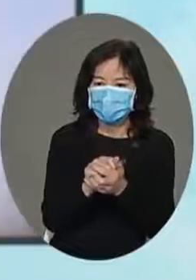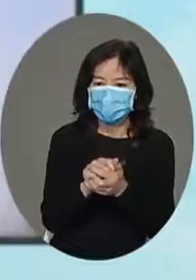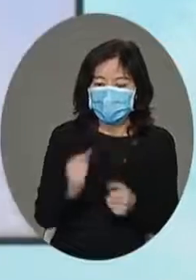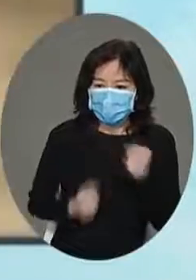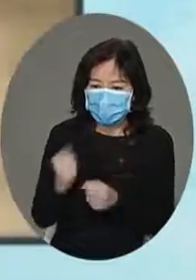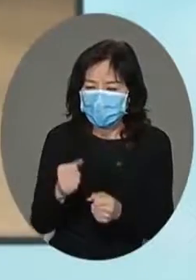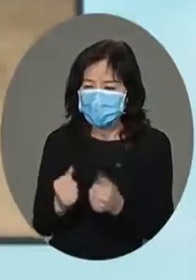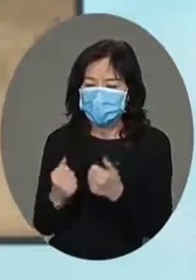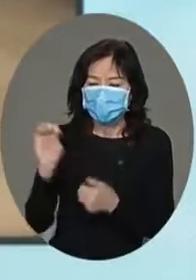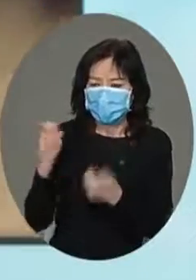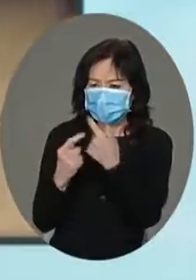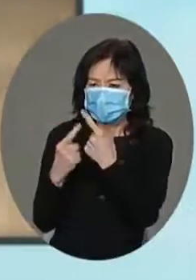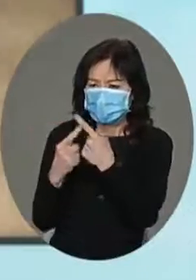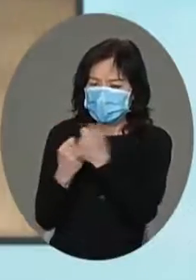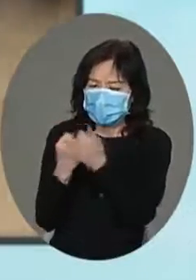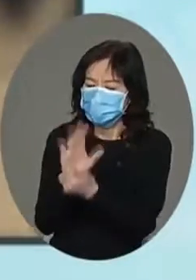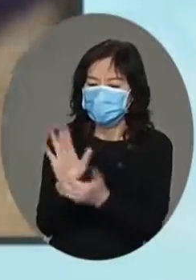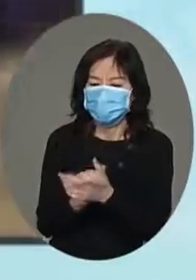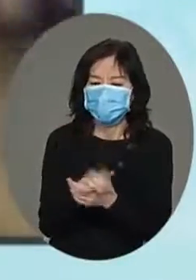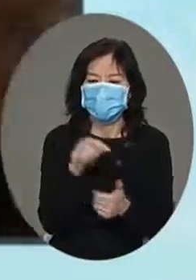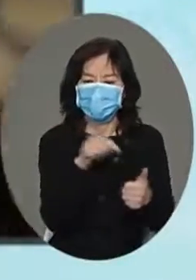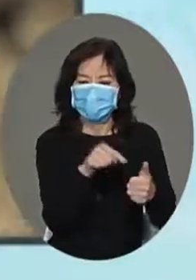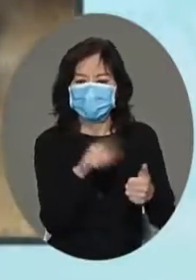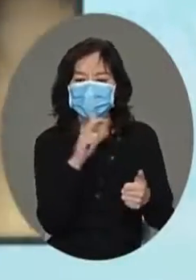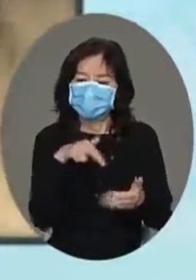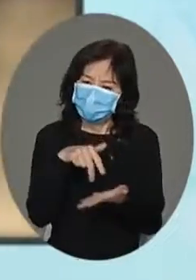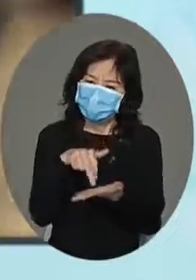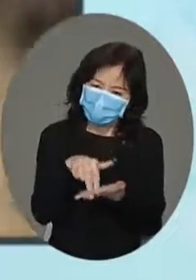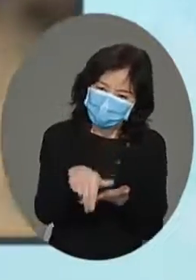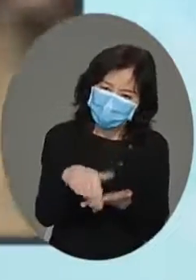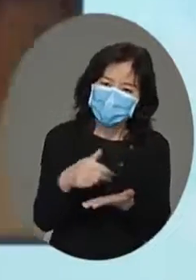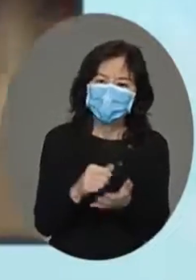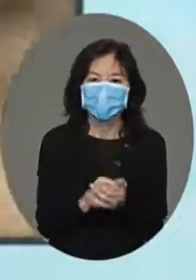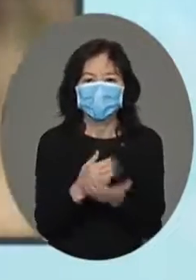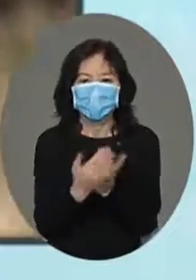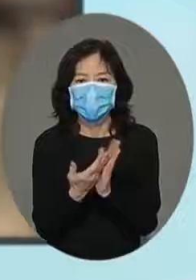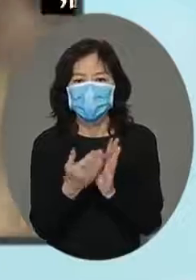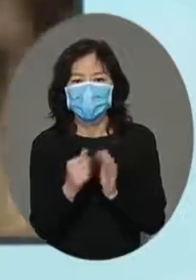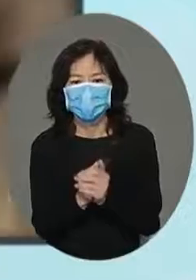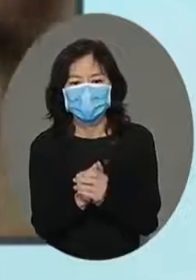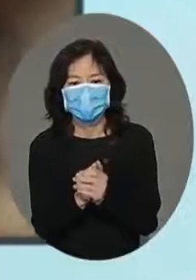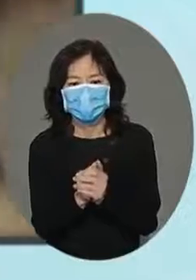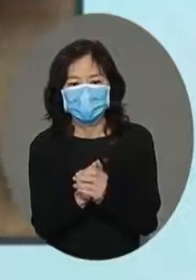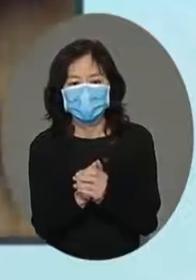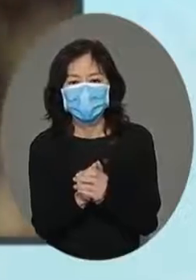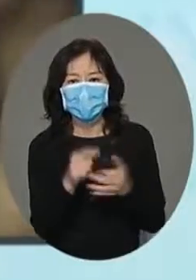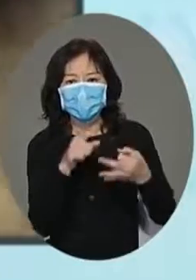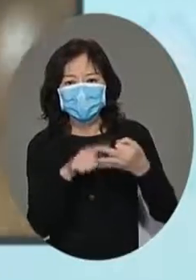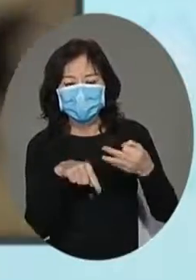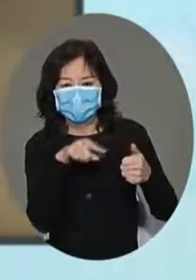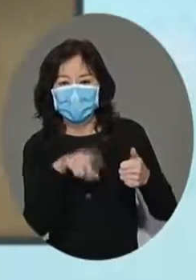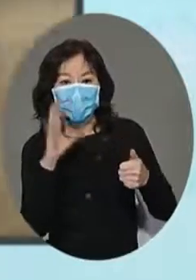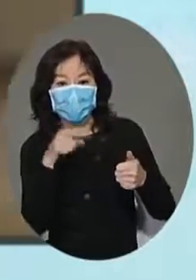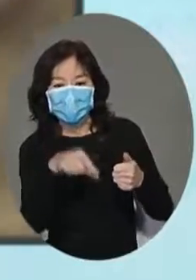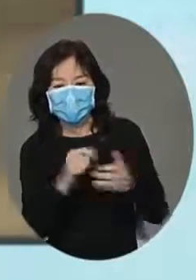跑支援其他白衣人，形容被告当时只是向前行等等。就住其中一个被告黄英